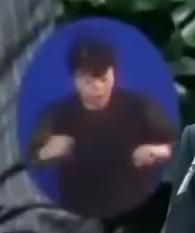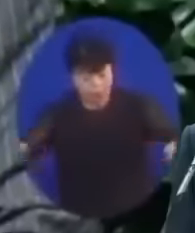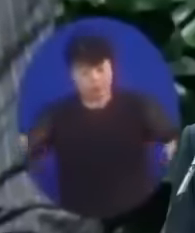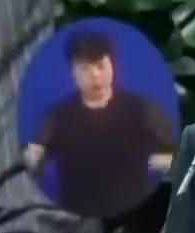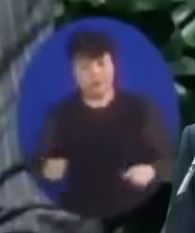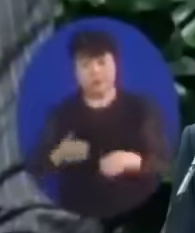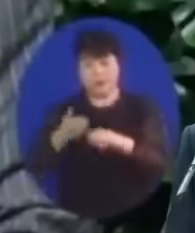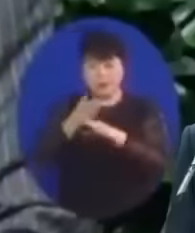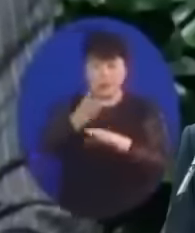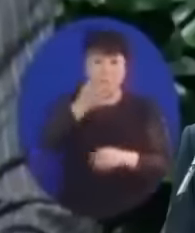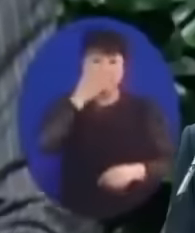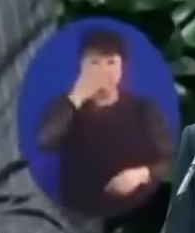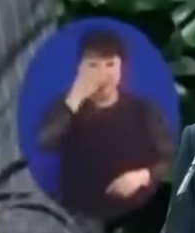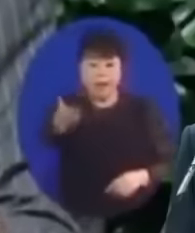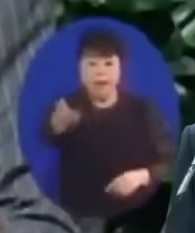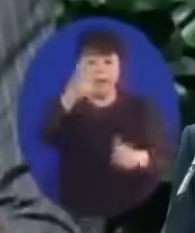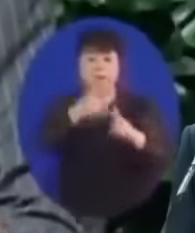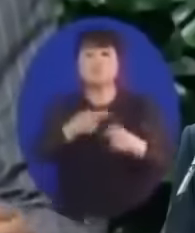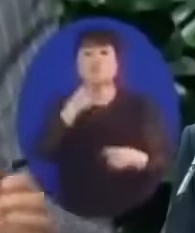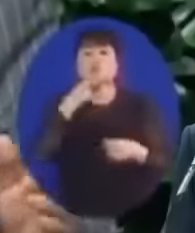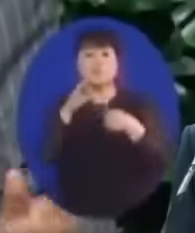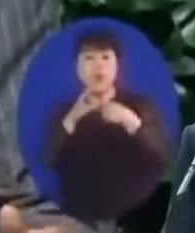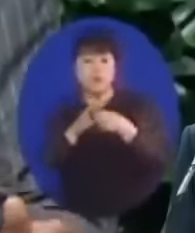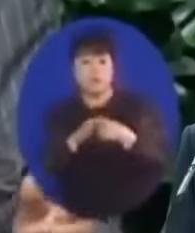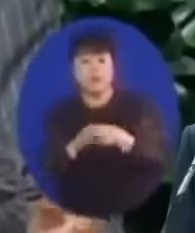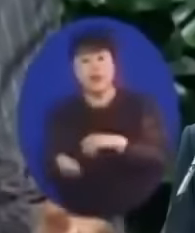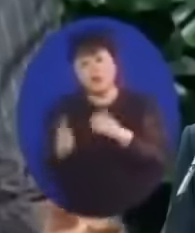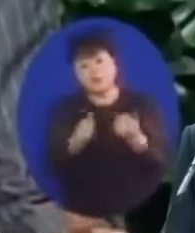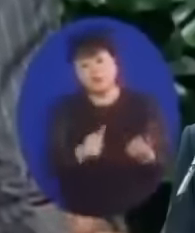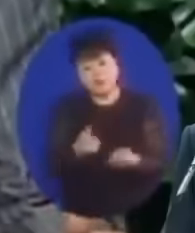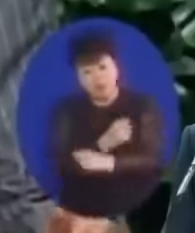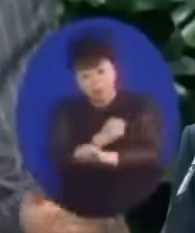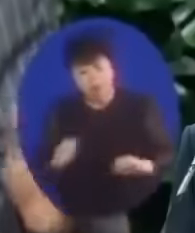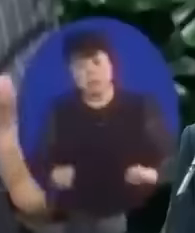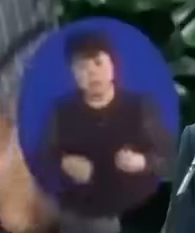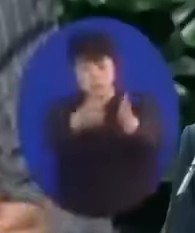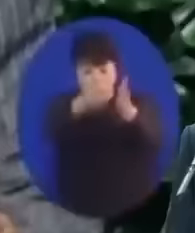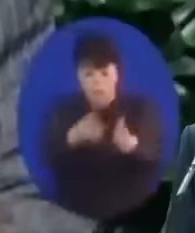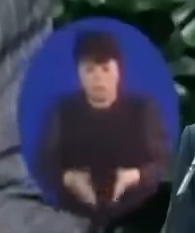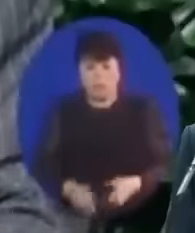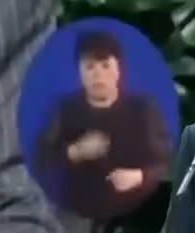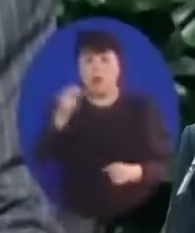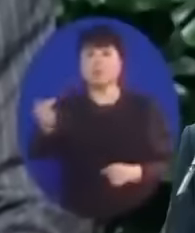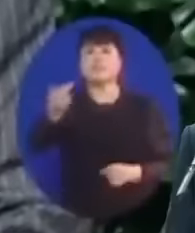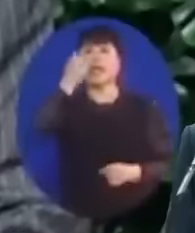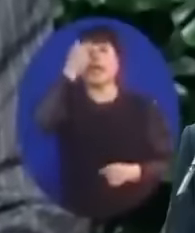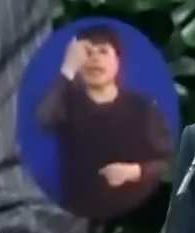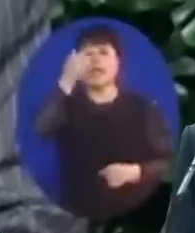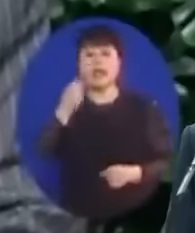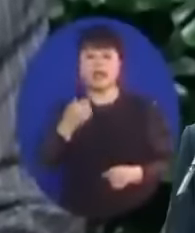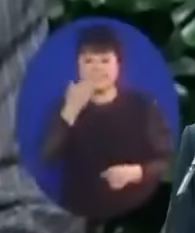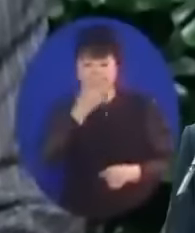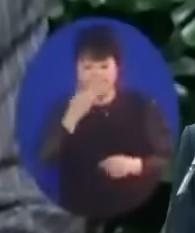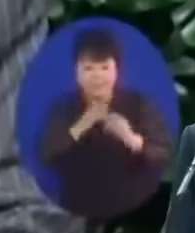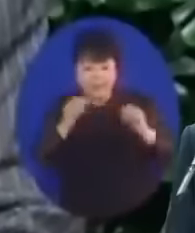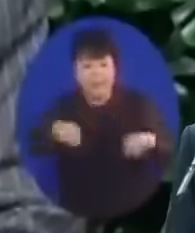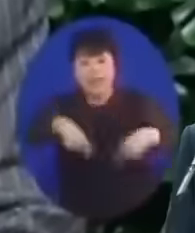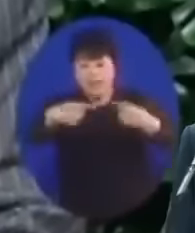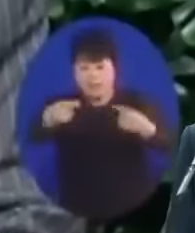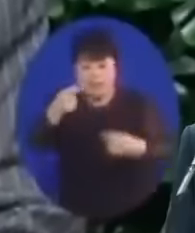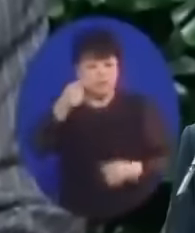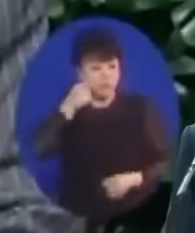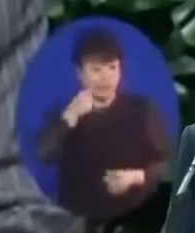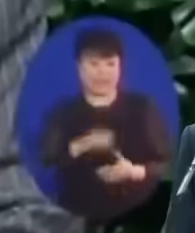무사 통과한 것입니다. 예수님 없이는 죽음의 광야를 통해서 영생의 젖과 꿀이 흐르는 땅에 들어갈